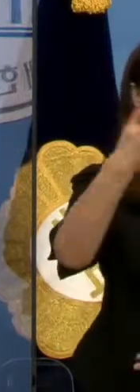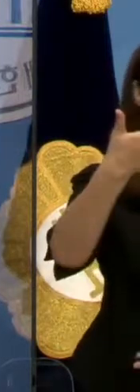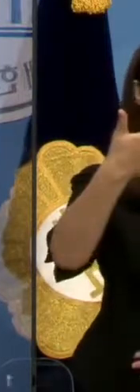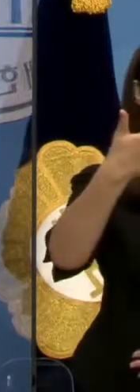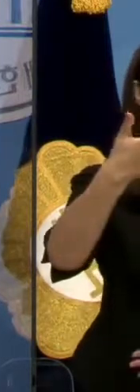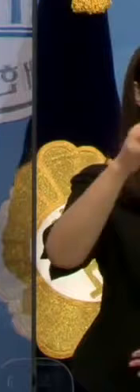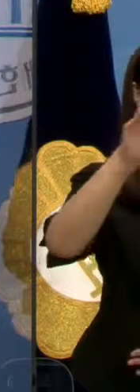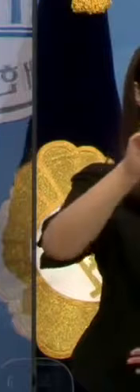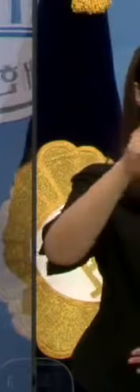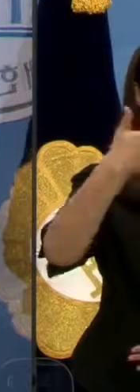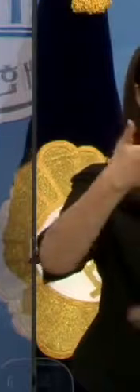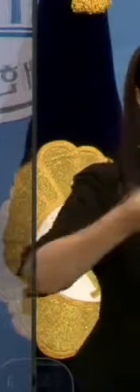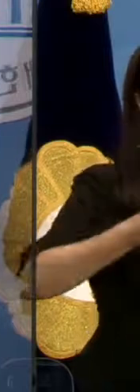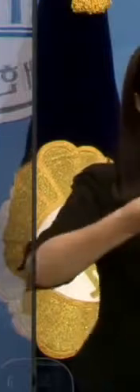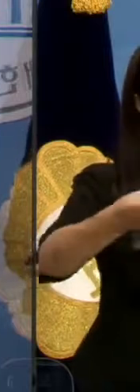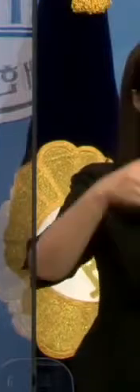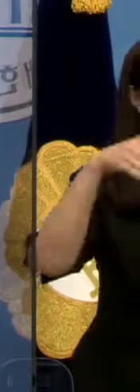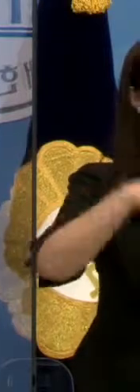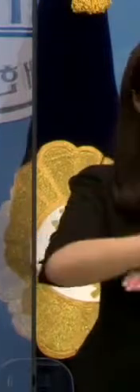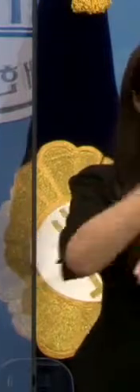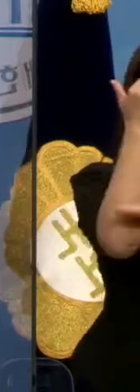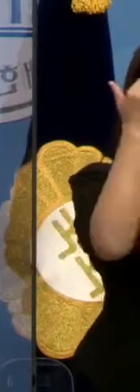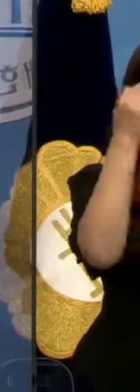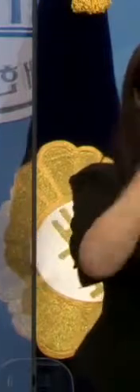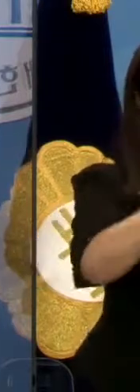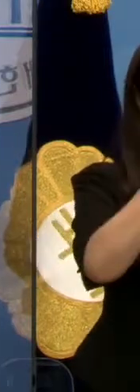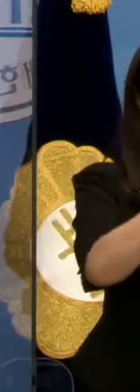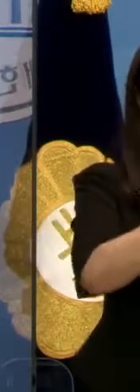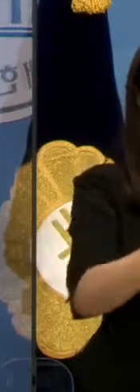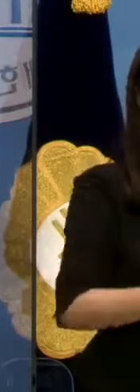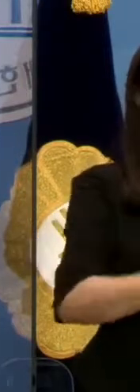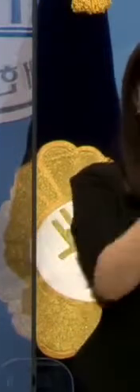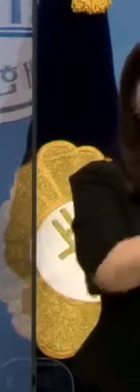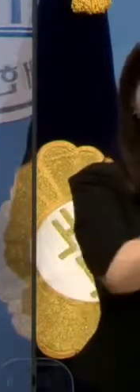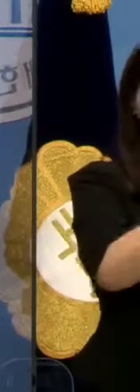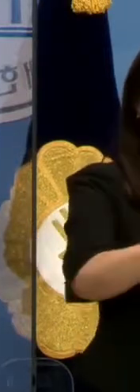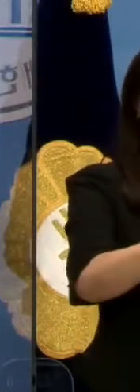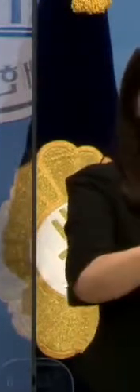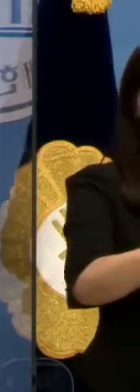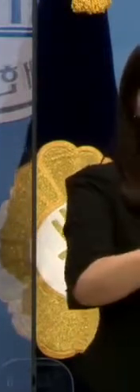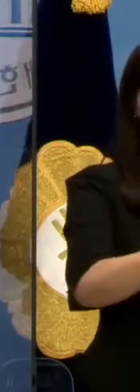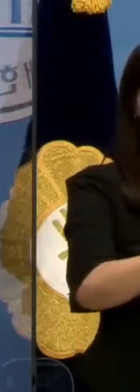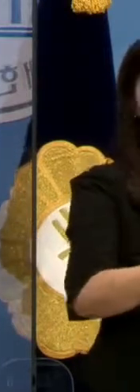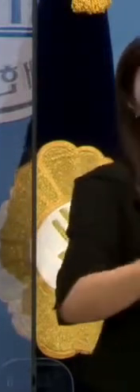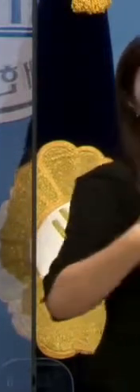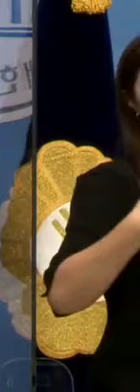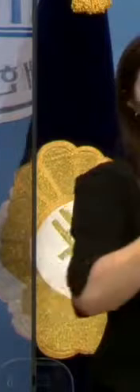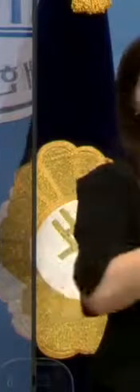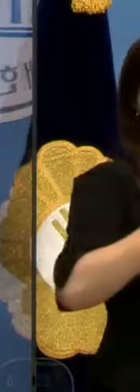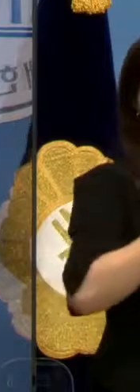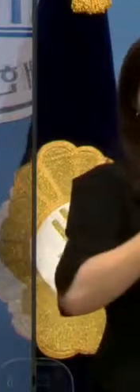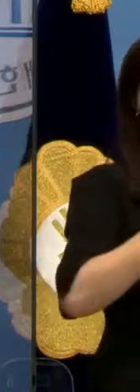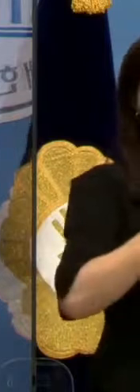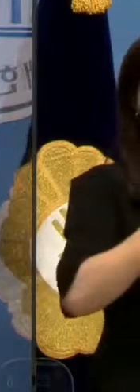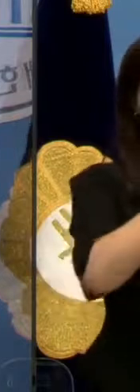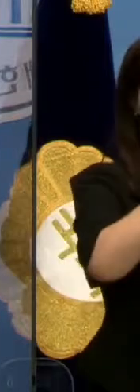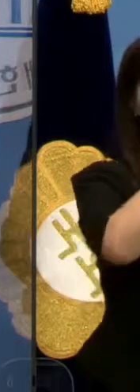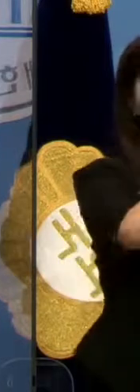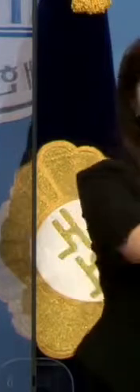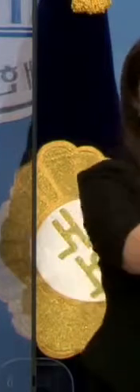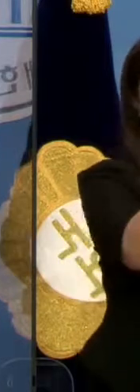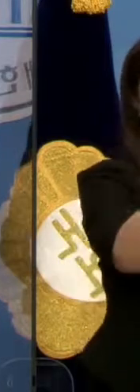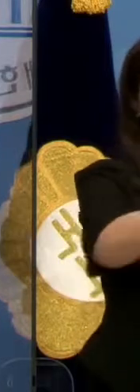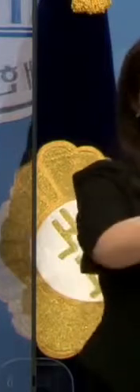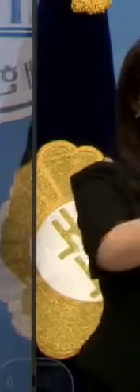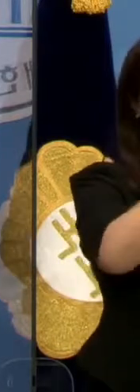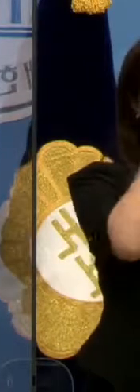등으로 목표를 정하겠습니다. 3인 가구부터는 화장실과 욕실을 두 곳 이상 설치하겠습니다.